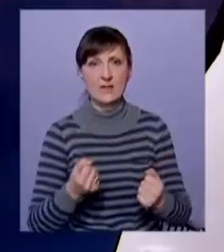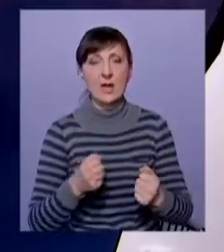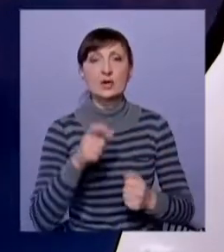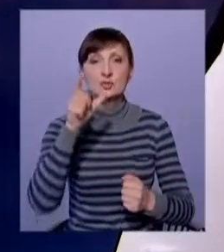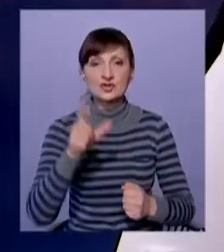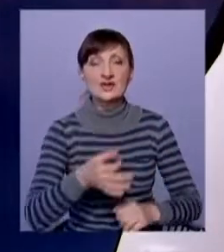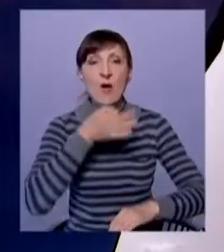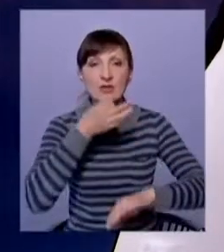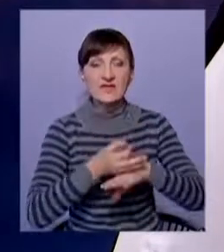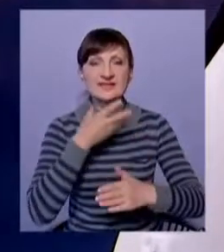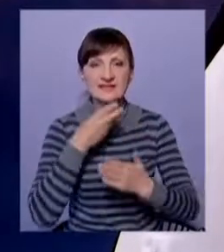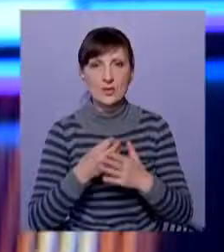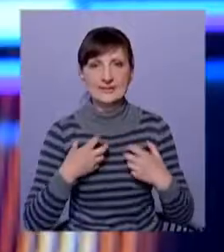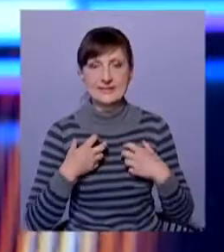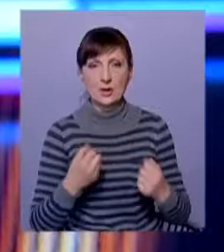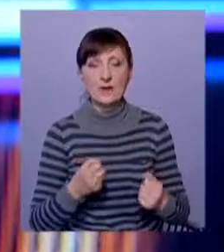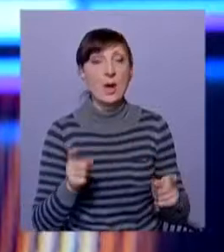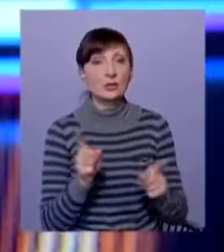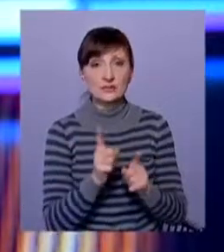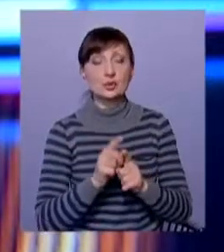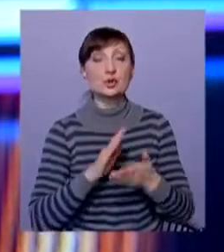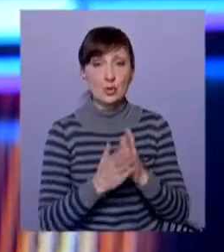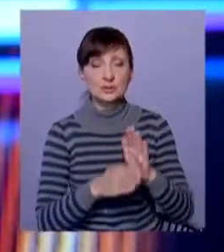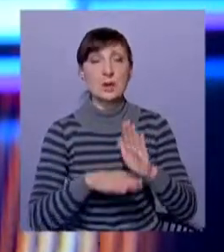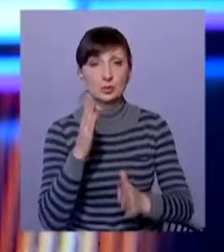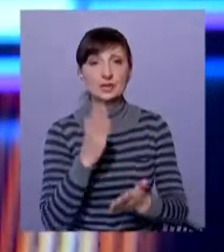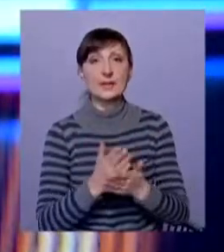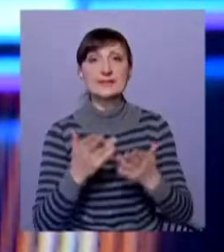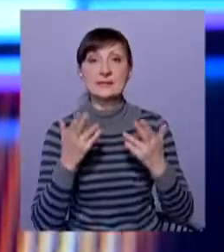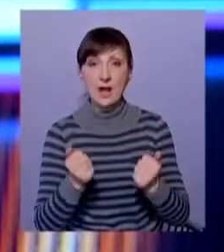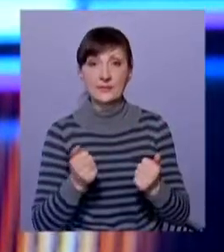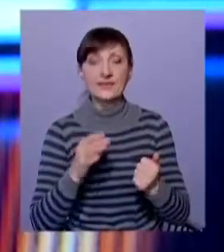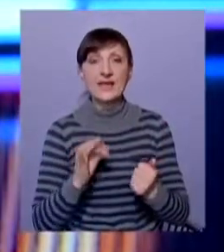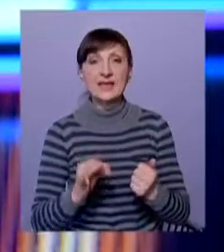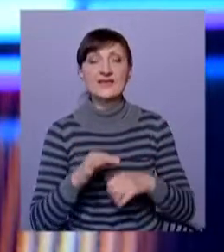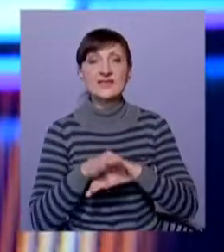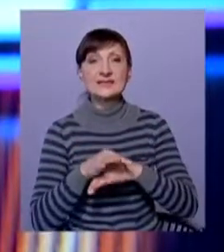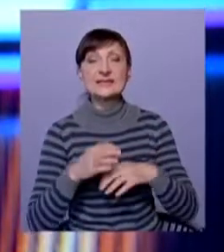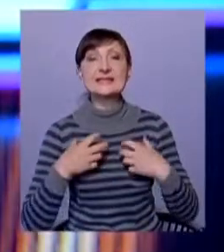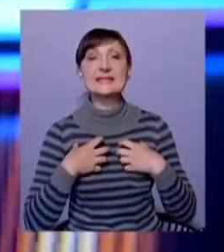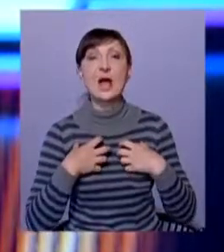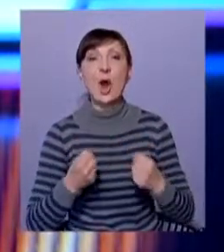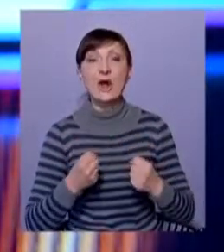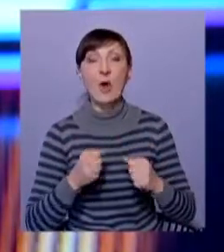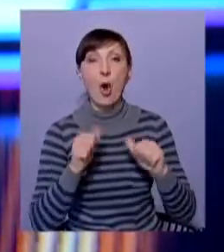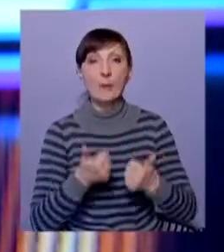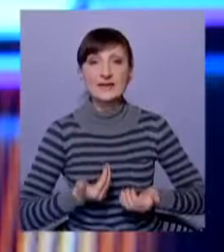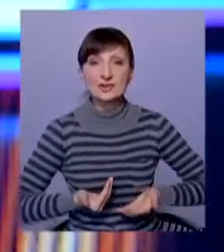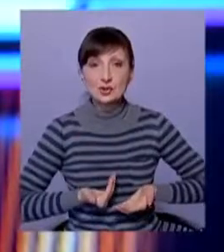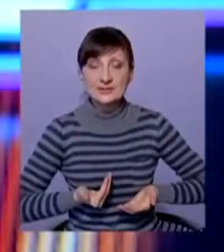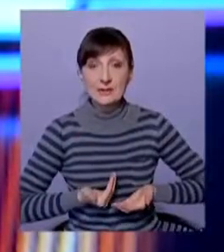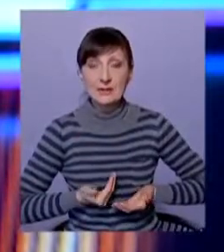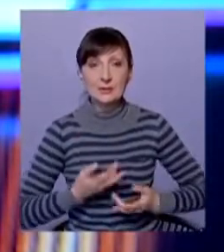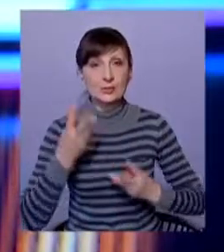ответственность за собственное здоровье. Но, тем не менее, ситуация улучшается, и вести здоровый образ жизни с некоторых пор даже стало модно. Допустим,